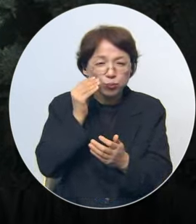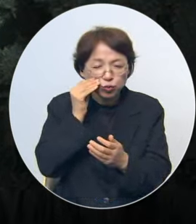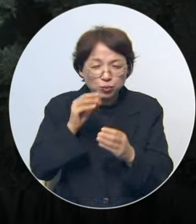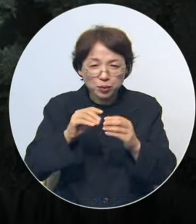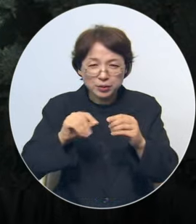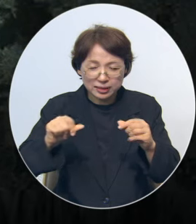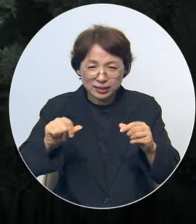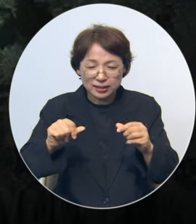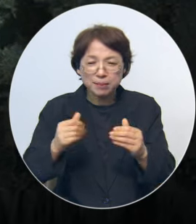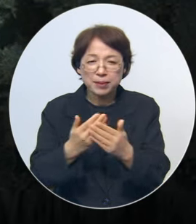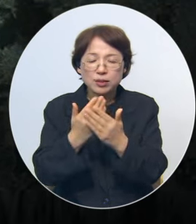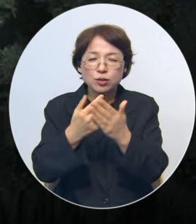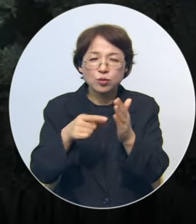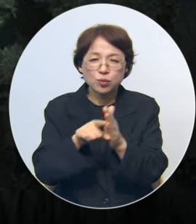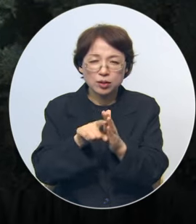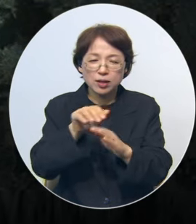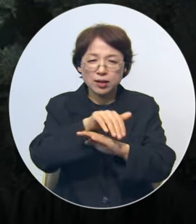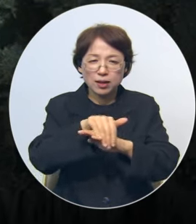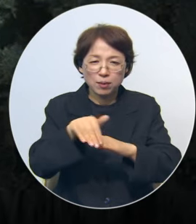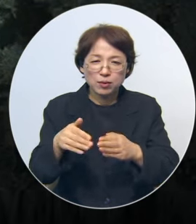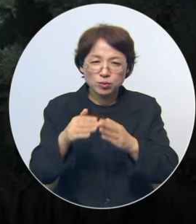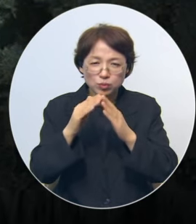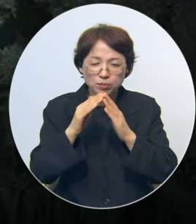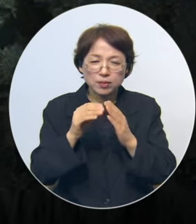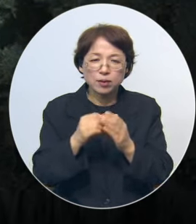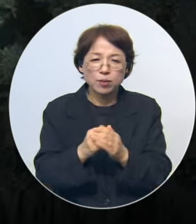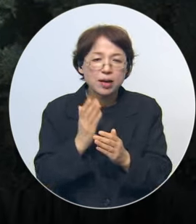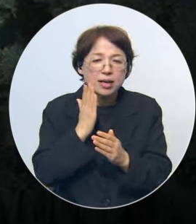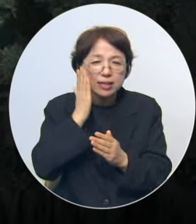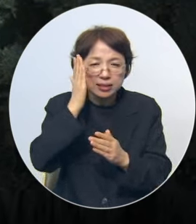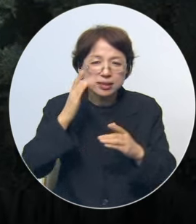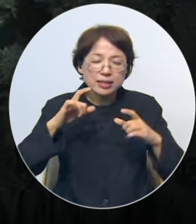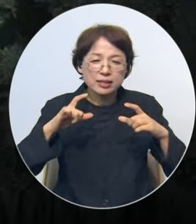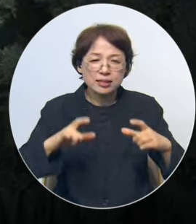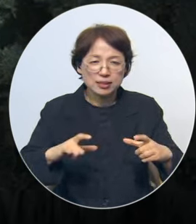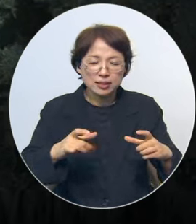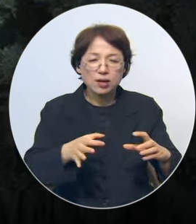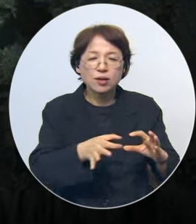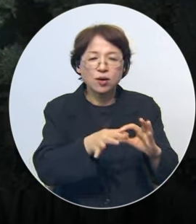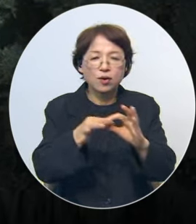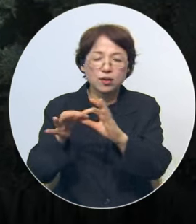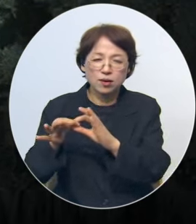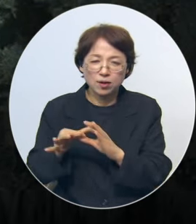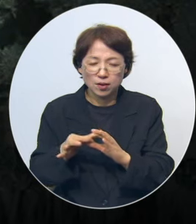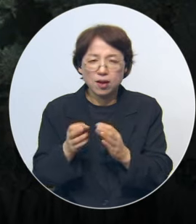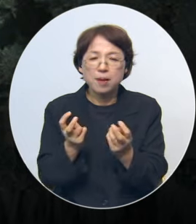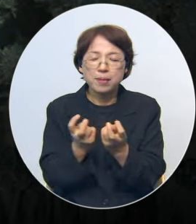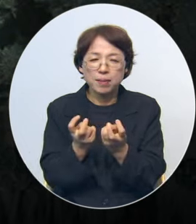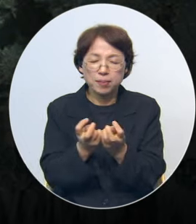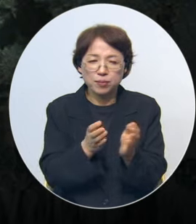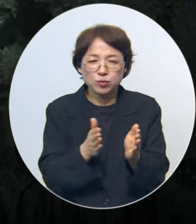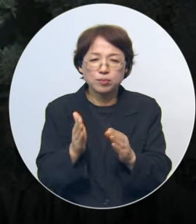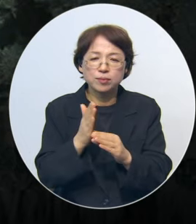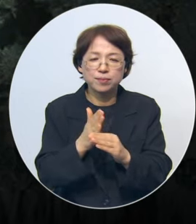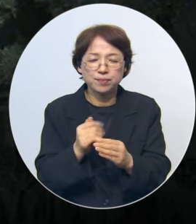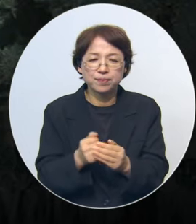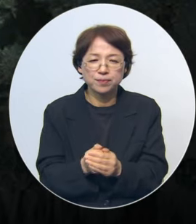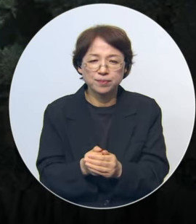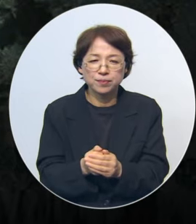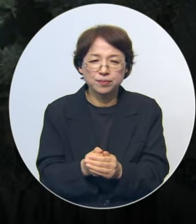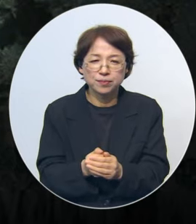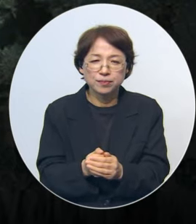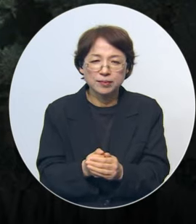방향을 수립하고 송산 그린시티와 대송지구를 생태축으로 연결하는 통합 연계 방안을 마련합니다. 또한